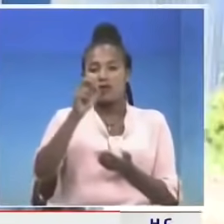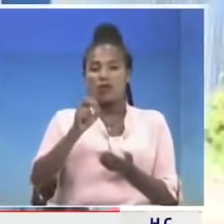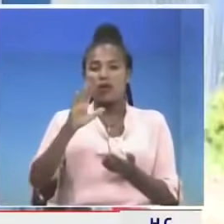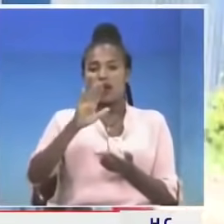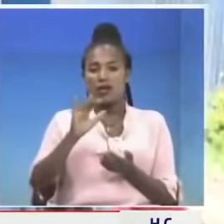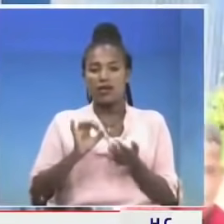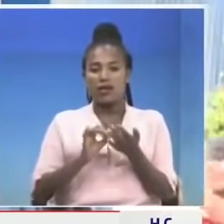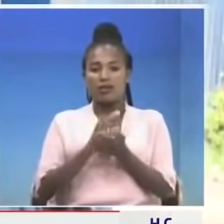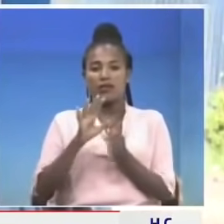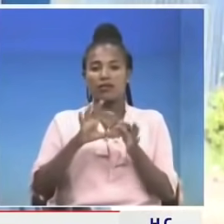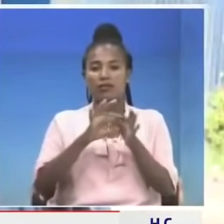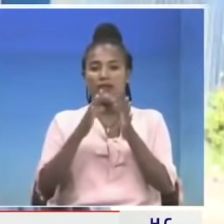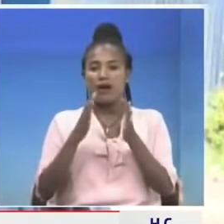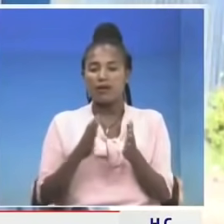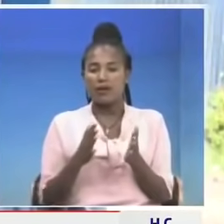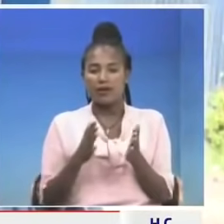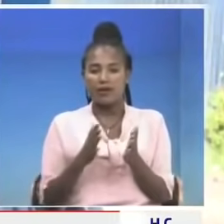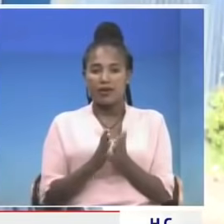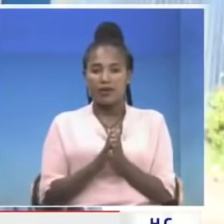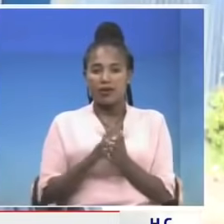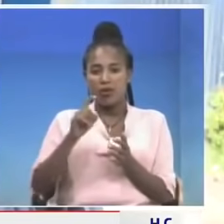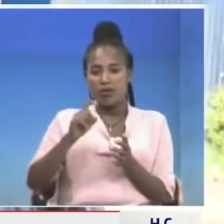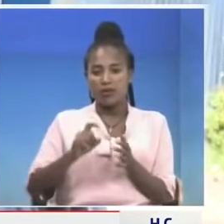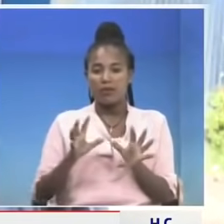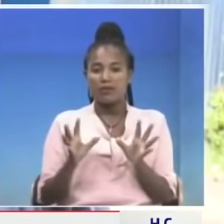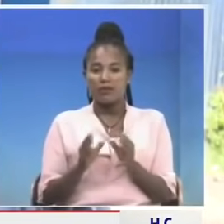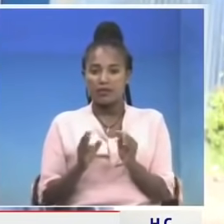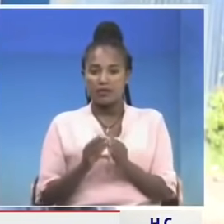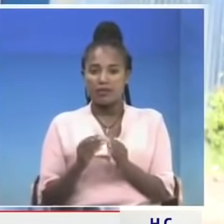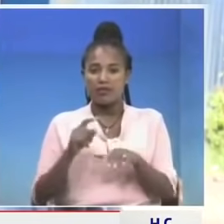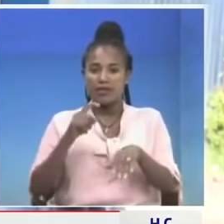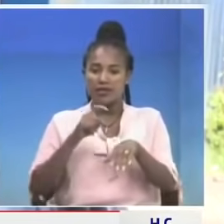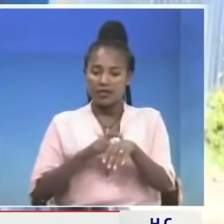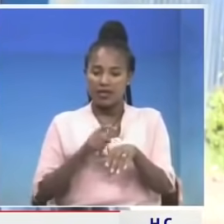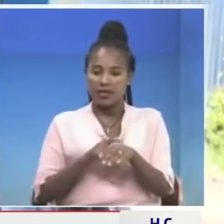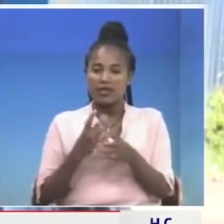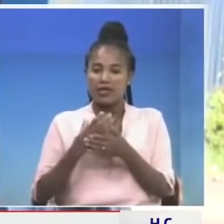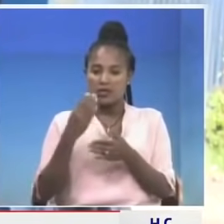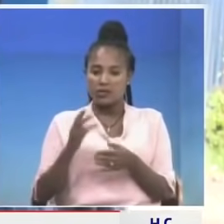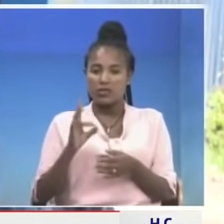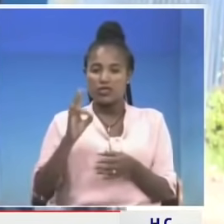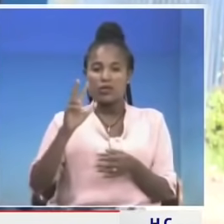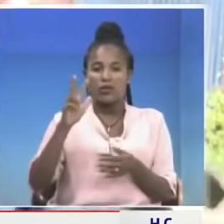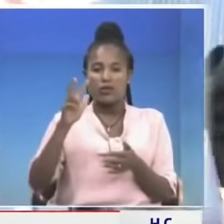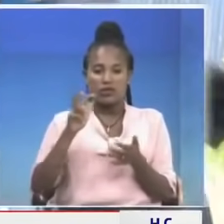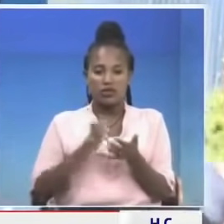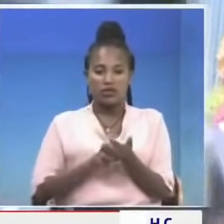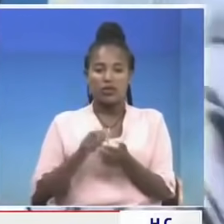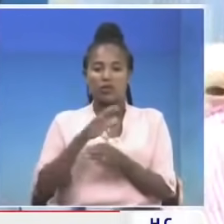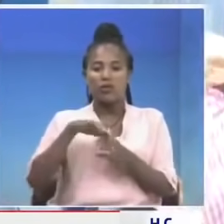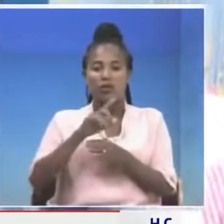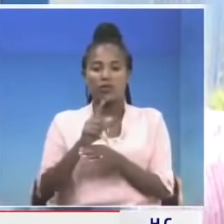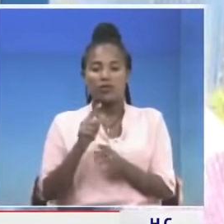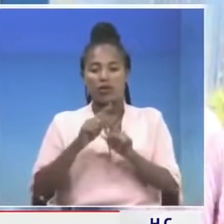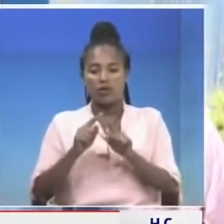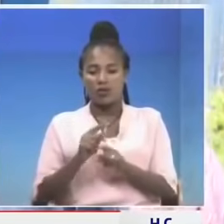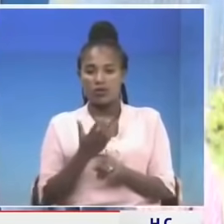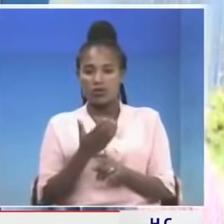ማህበር በአብይ ኮሚቴው በተሰበሰበው ገንዘብ የተገዙ ከ72,000 በላይ የሚሆኑ የተለያዩ ቁሳቁስ